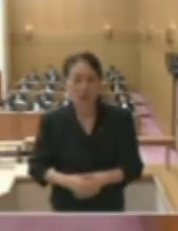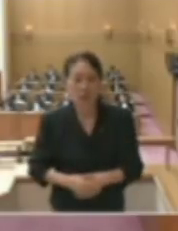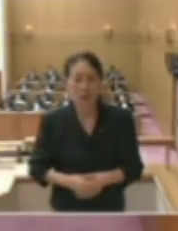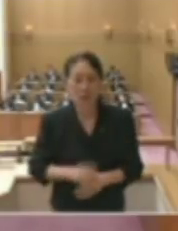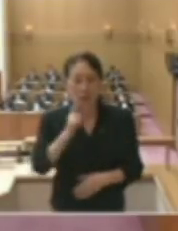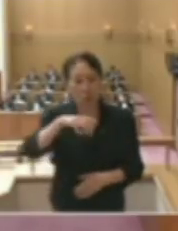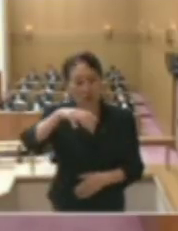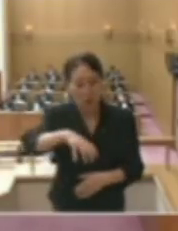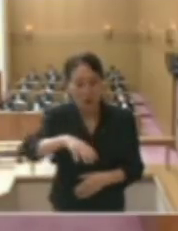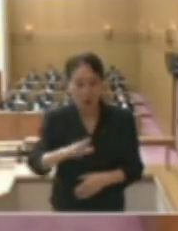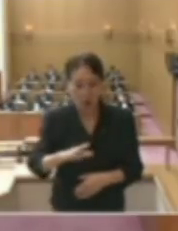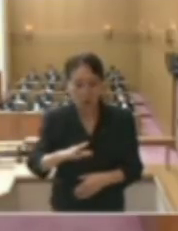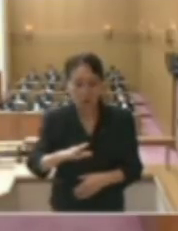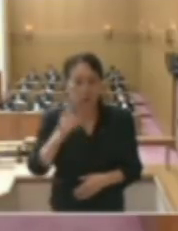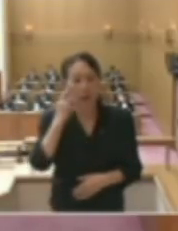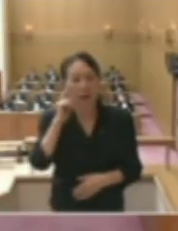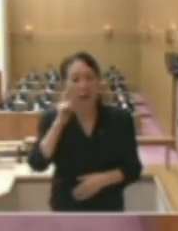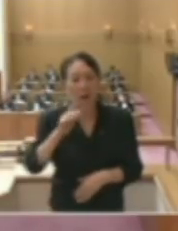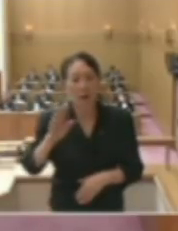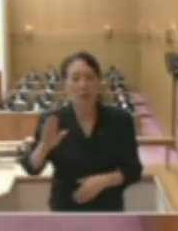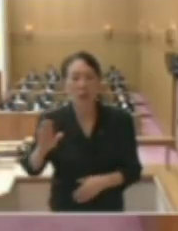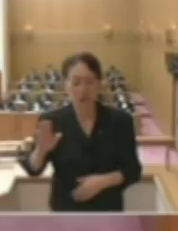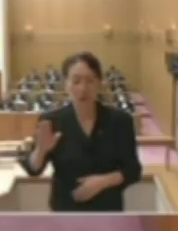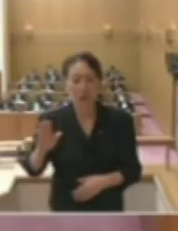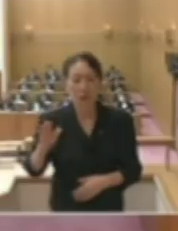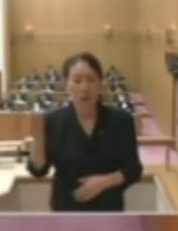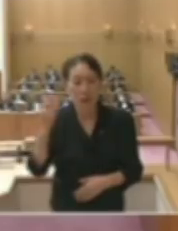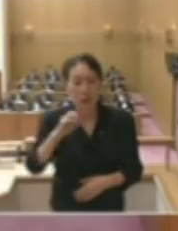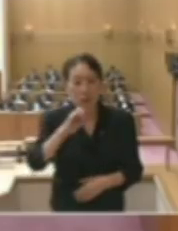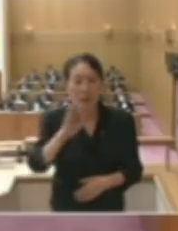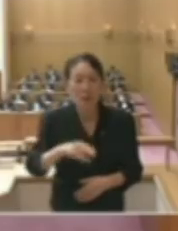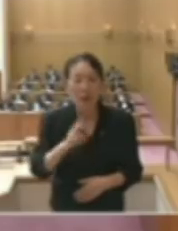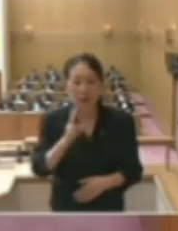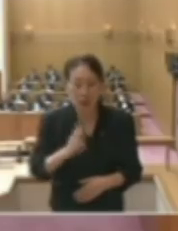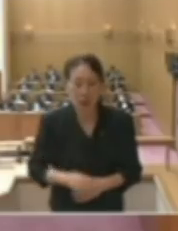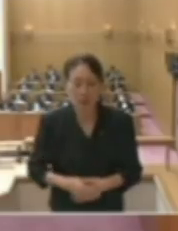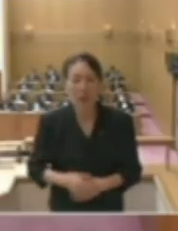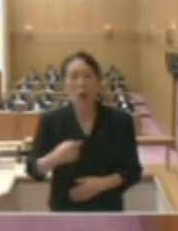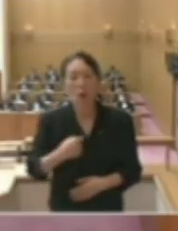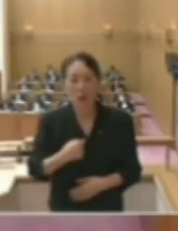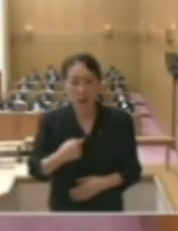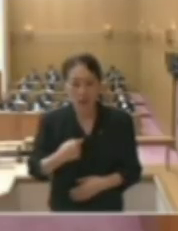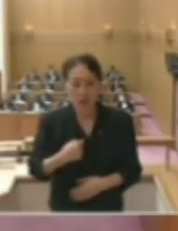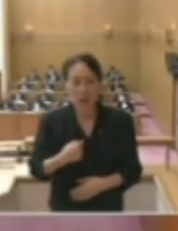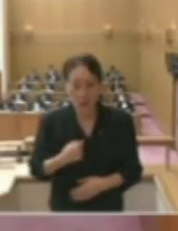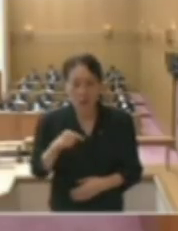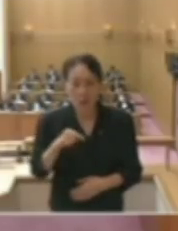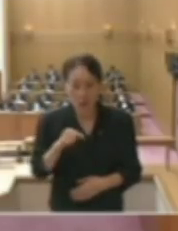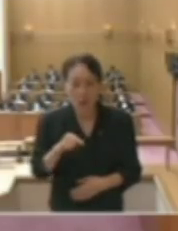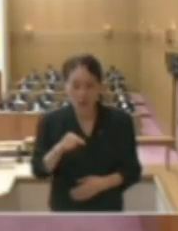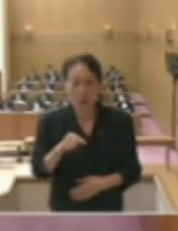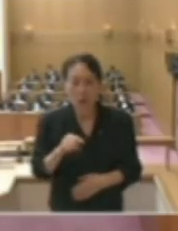であると、そういうふうに考えています。先ほど申し上げましたが、私の本件についての発言